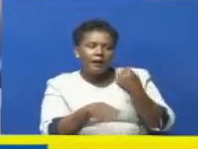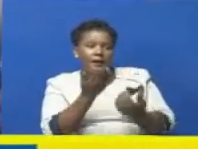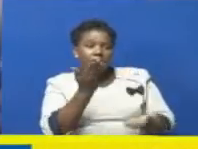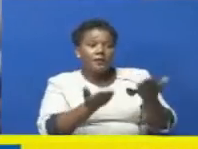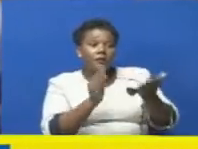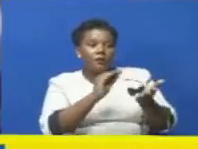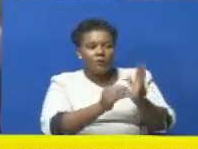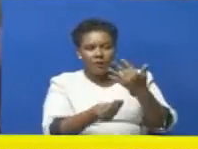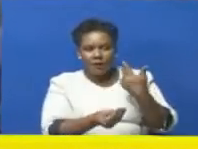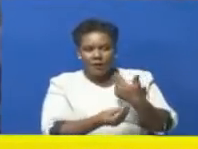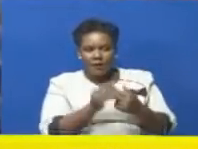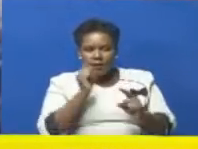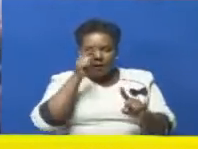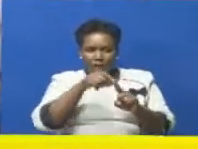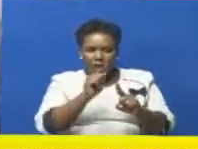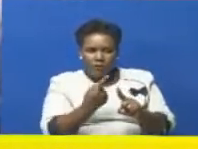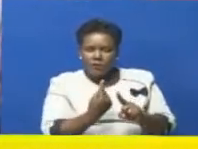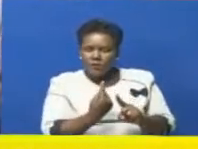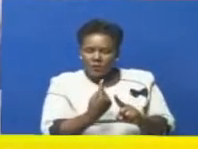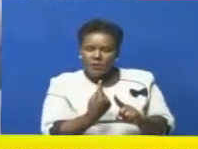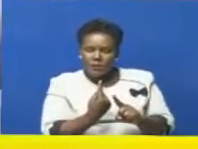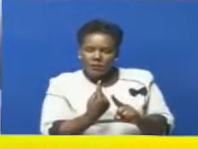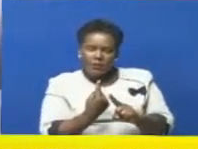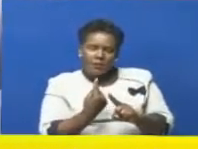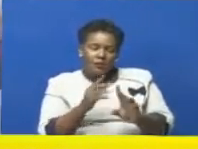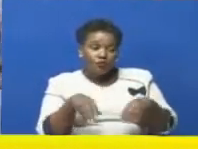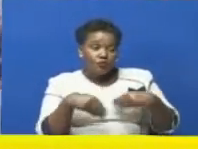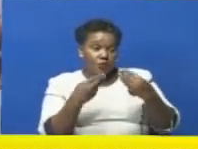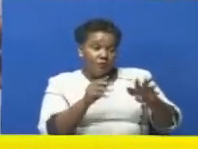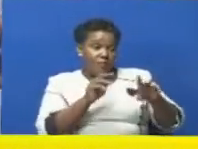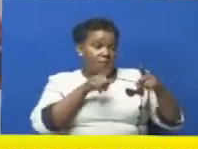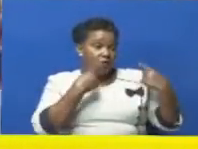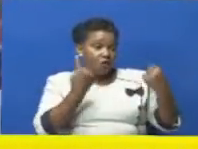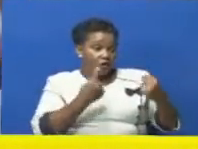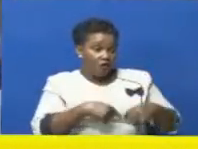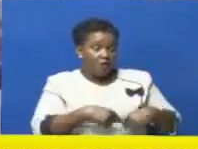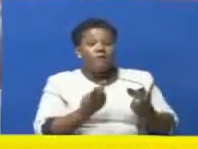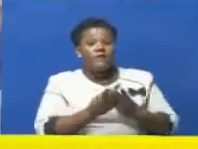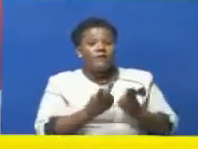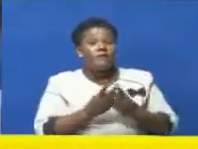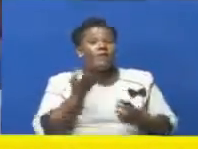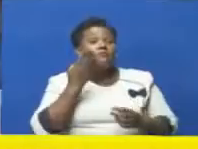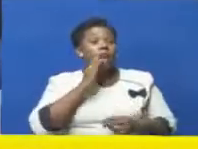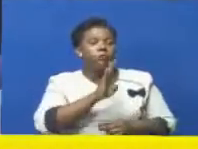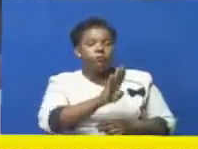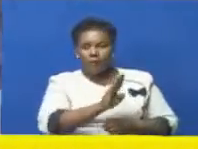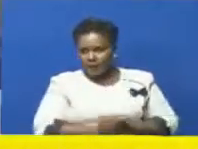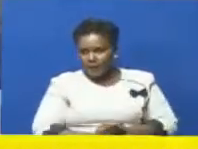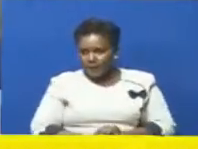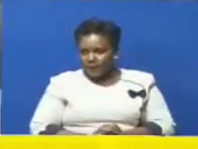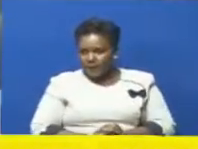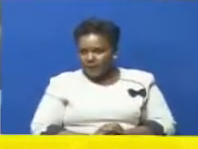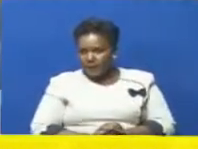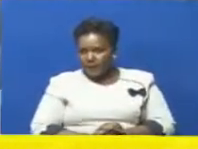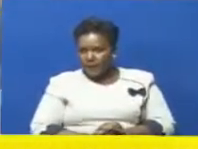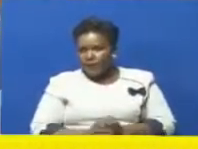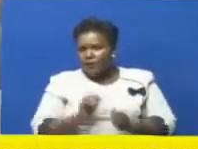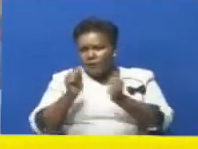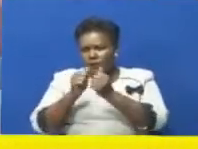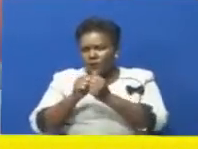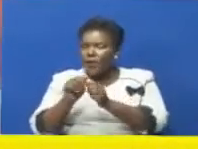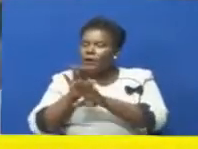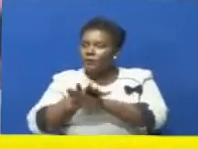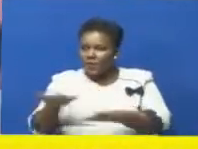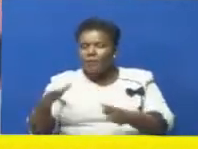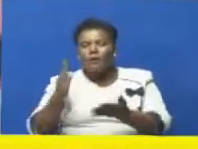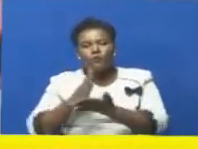za awali ili tuweze kuwapa moyo na matumaini. Katika hali ya usalama niseme kwamba usalama ulikuwa